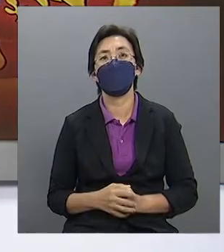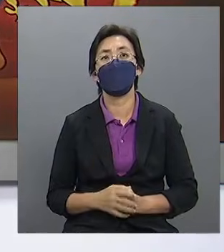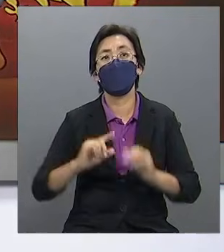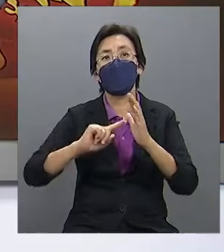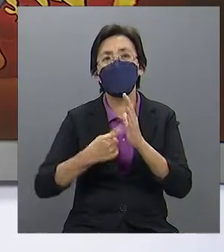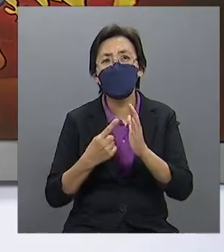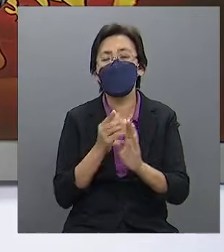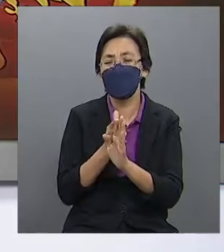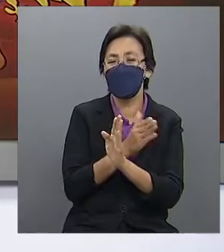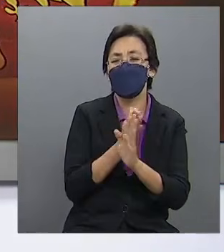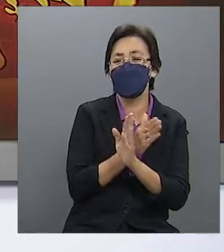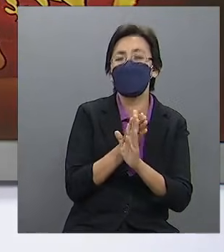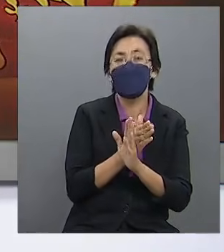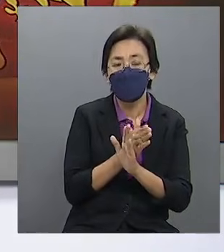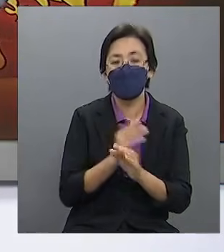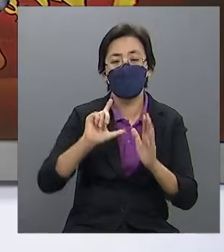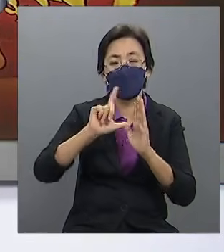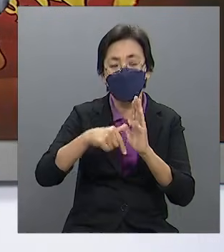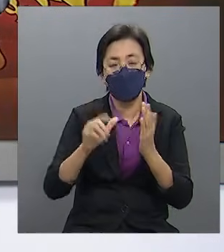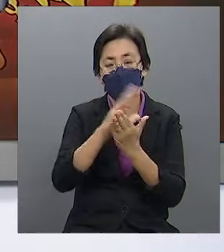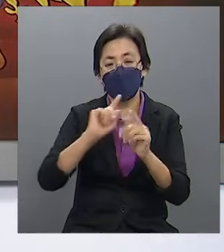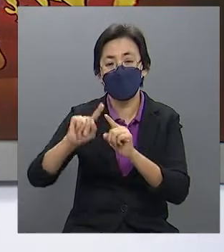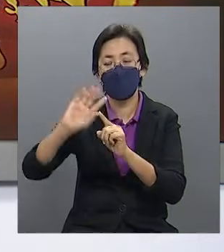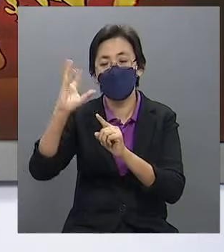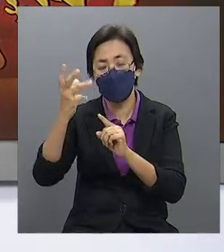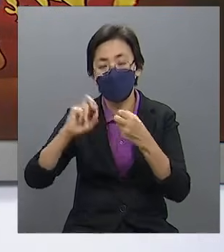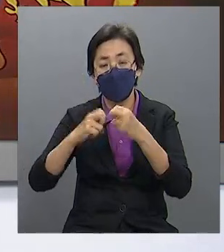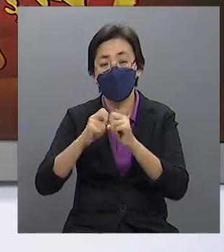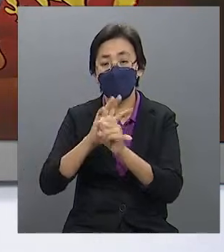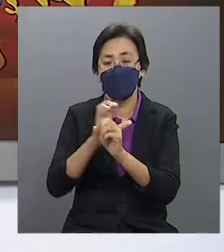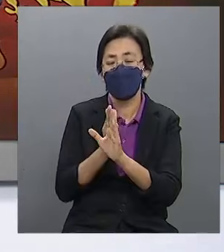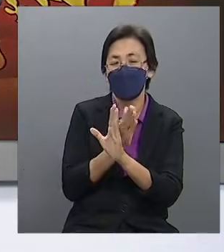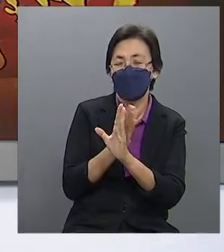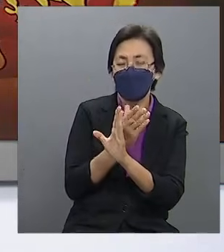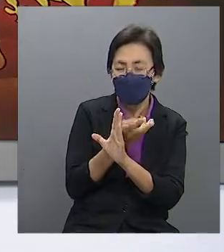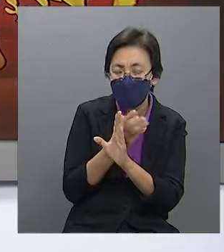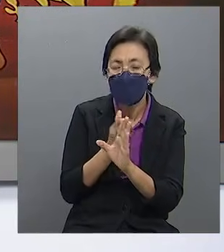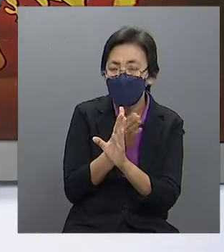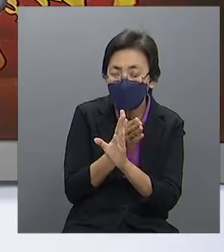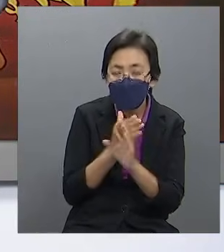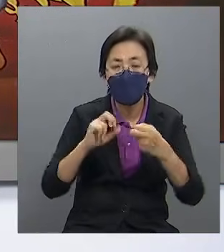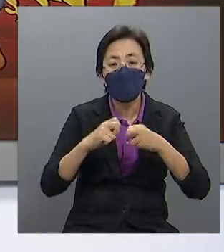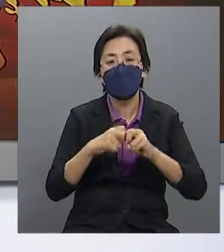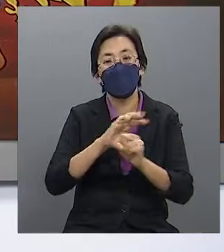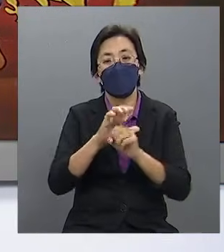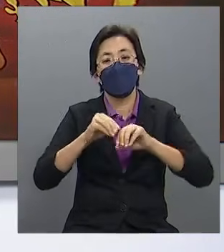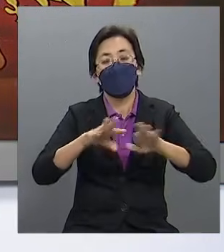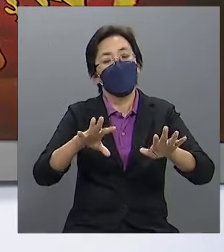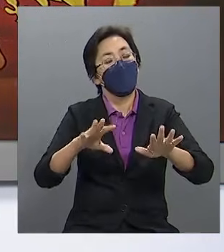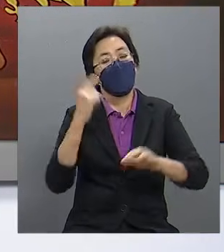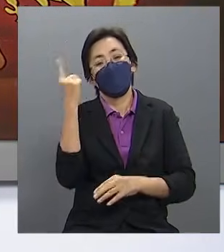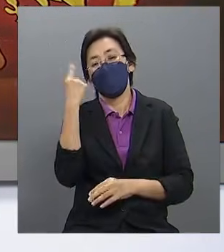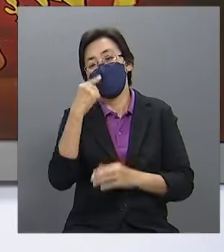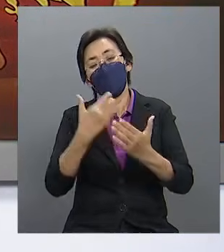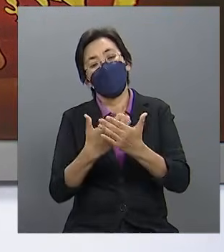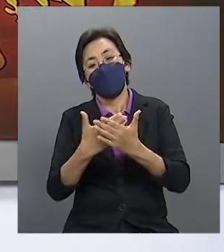อนที่ศรีลังกาแล้วก็โลกจะเผชิญกับวิกฤตโควิด-19 ด้วยซึ่งส่งผลกระทบร้ายแรงต่อภาคการท่องเที่ยวอันเป็นแหล่งรายได้หลักของศรีลังก